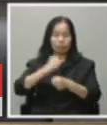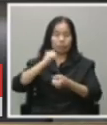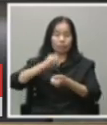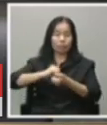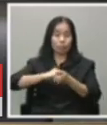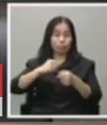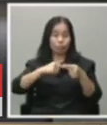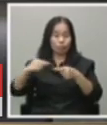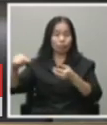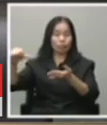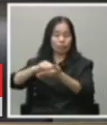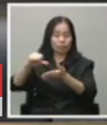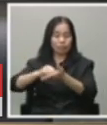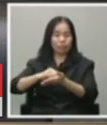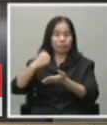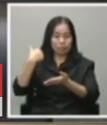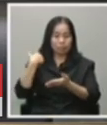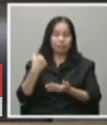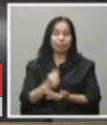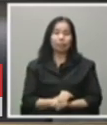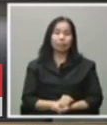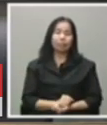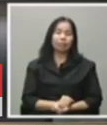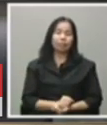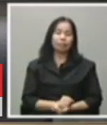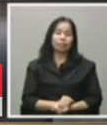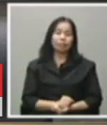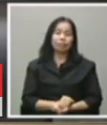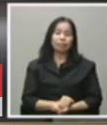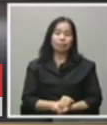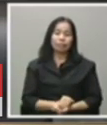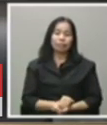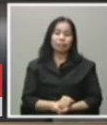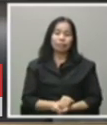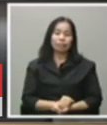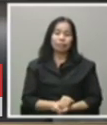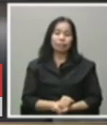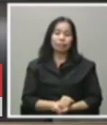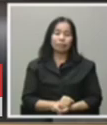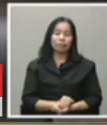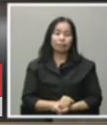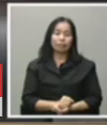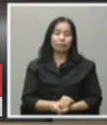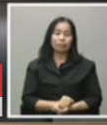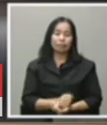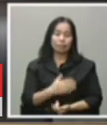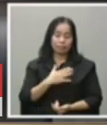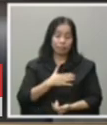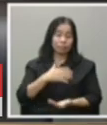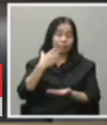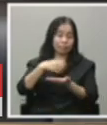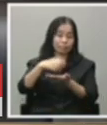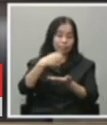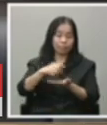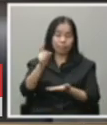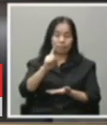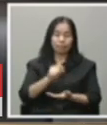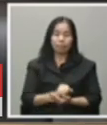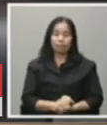ญท่านประธานขออนุญาตท่านได้ดูเหตุการณ์ที่ผมจะต้องเล่าให้ท่านประธานฟังนะครับ